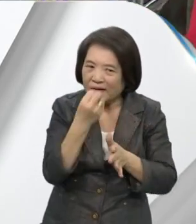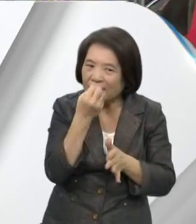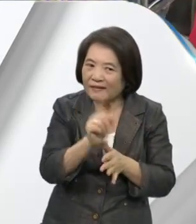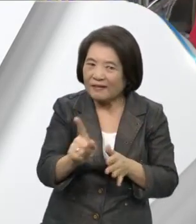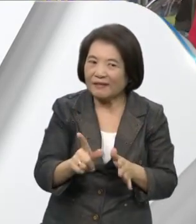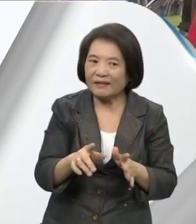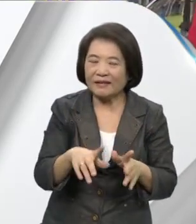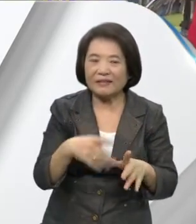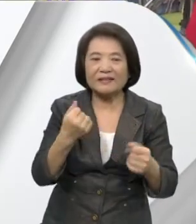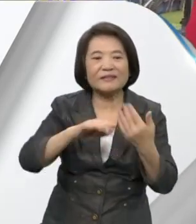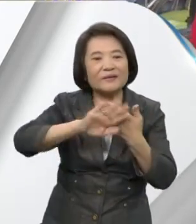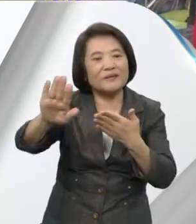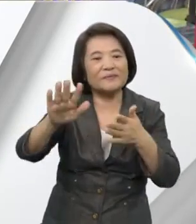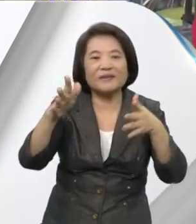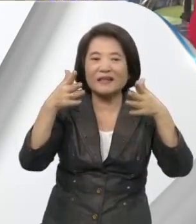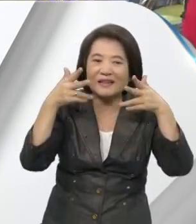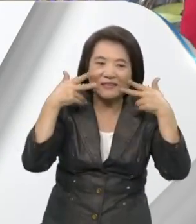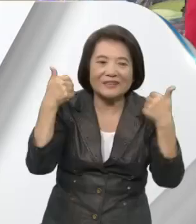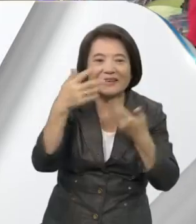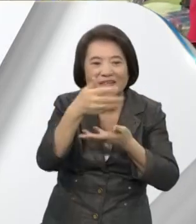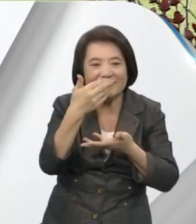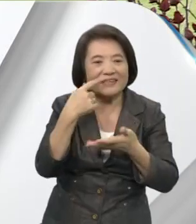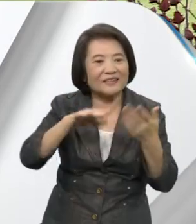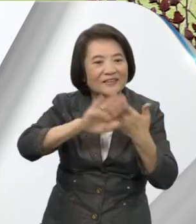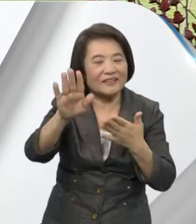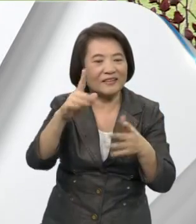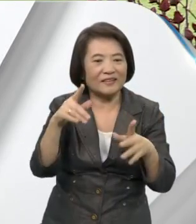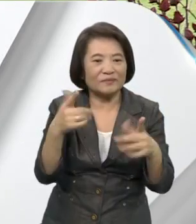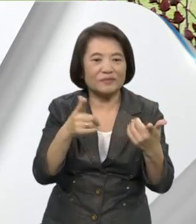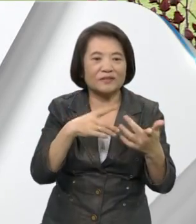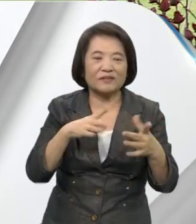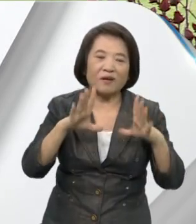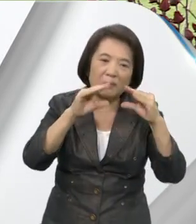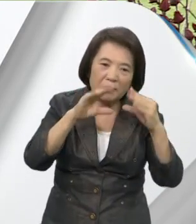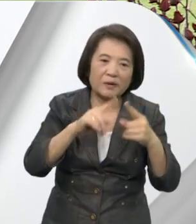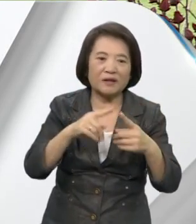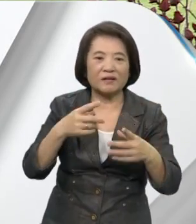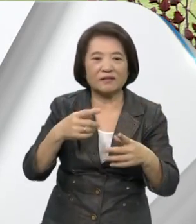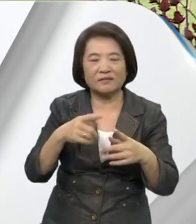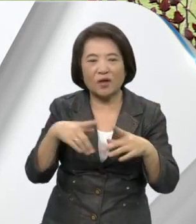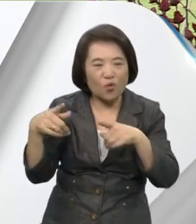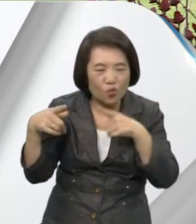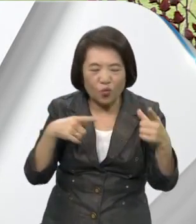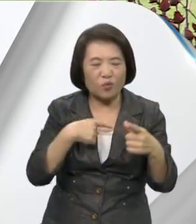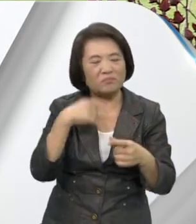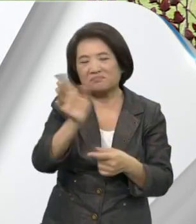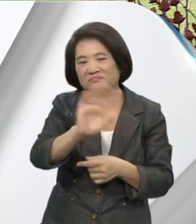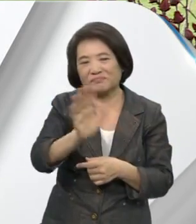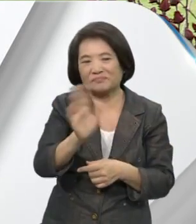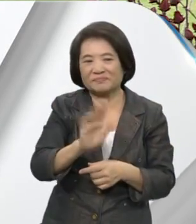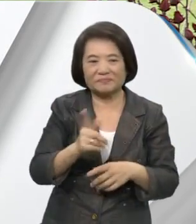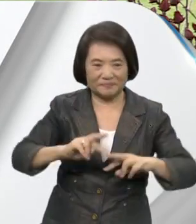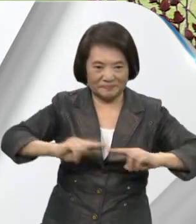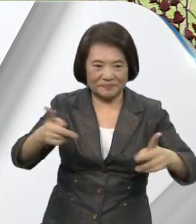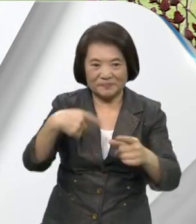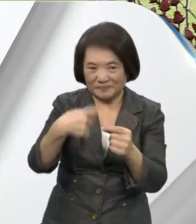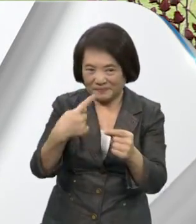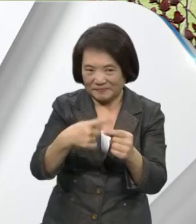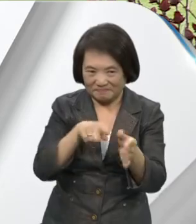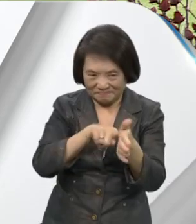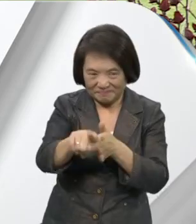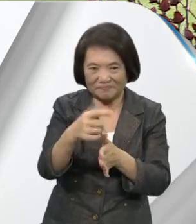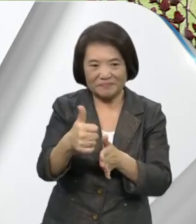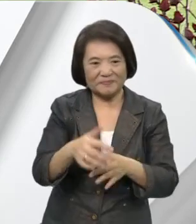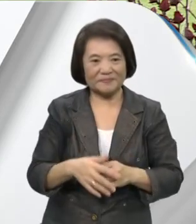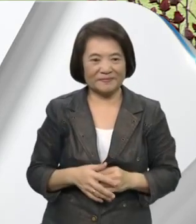系野餐嘅活动哦，唔系讲拿出去就是新面包啊，新麦鸡。蛋糕嘅俩啊，是